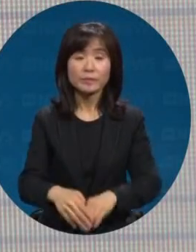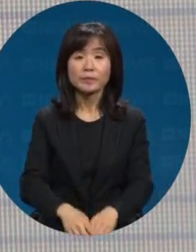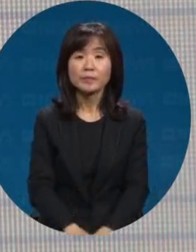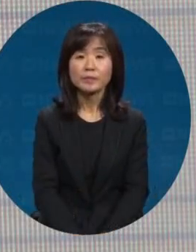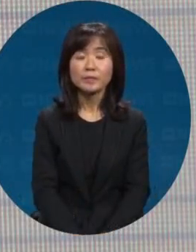환경입니다